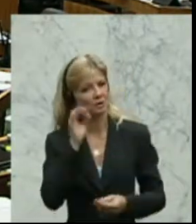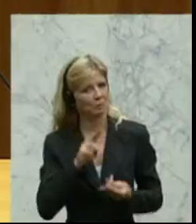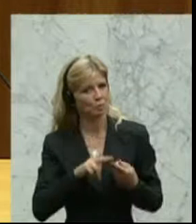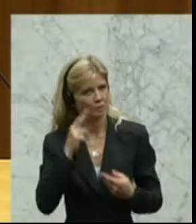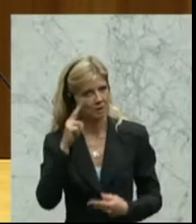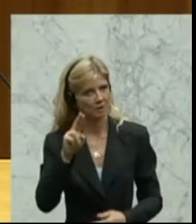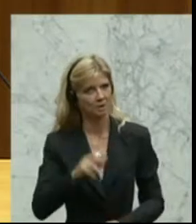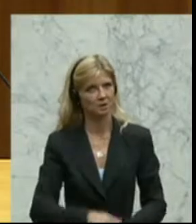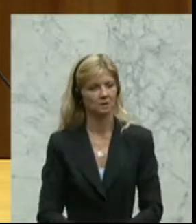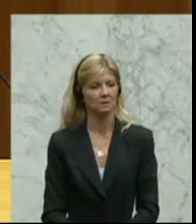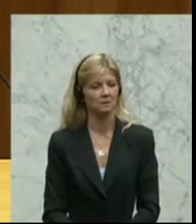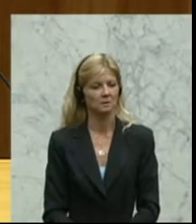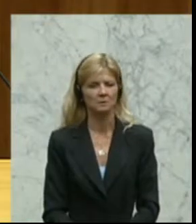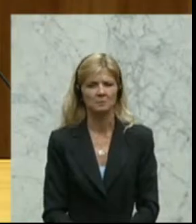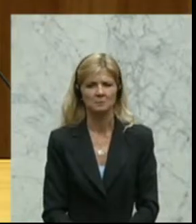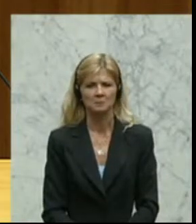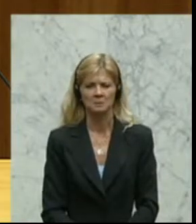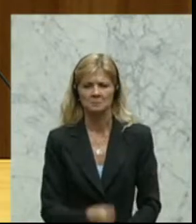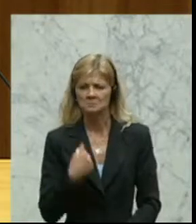Ich habe jetzt wirklich mit großem Interesse